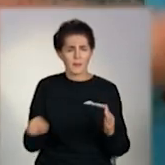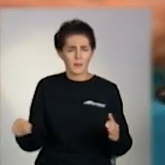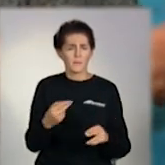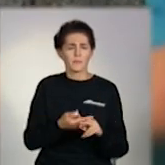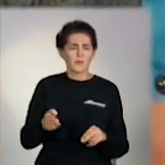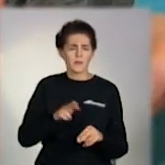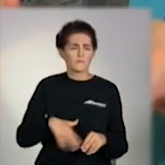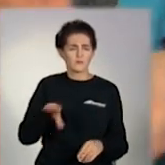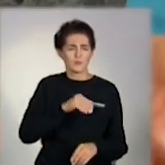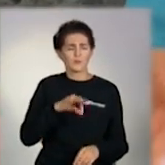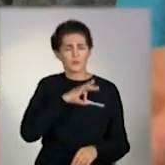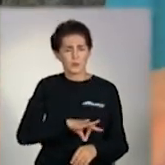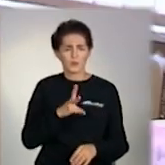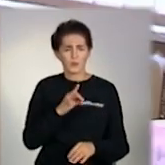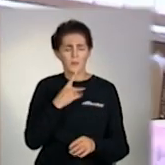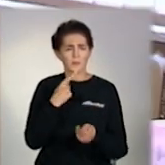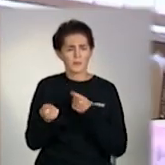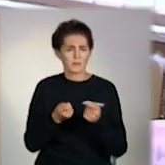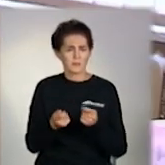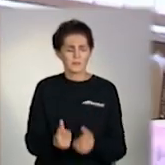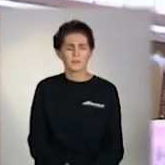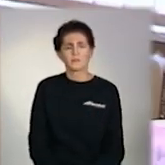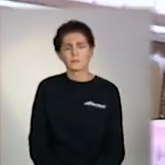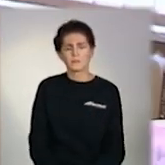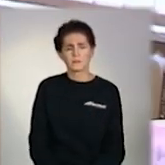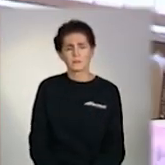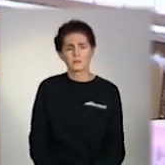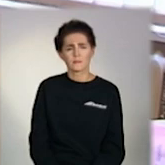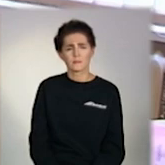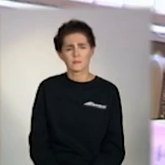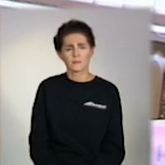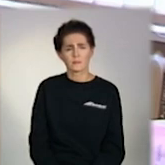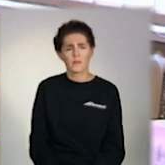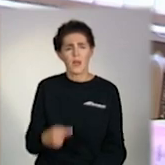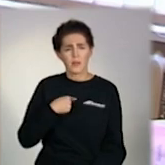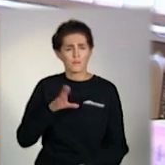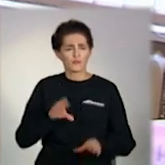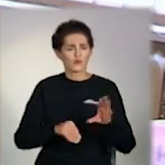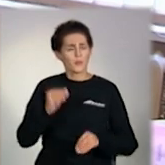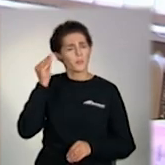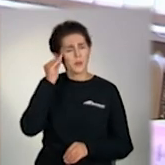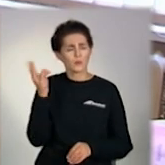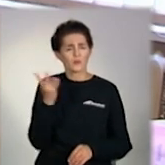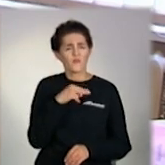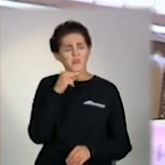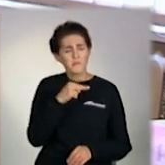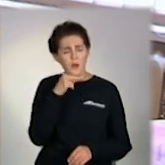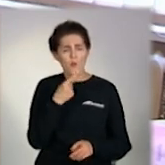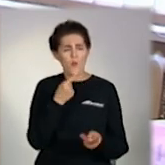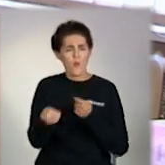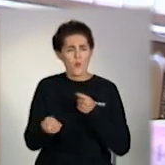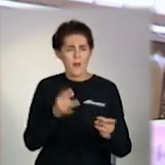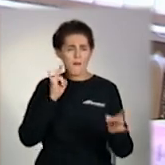дієві, ба більше небезпечні. Здесь, я все-таки считаю, здесь нужен взгляд медика. И употребляться таким